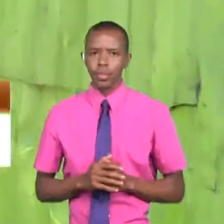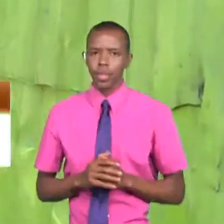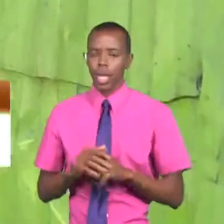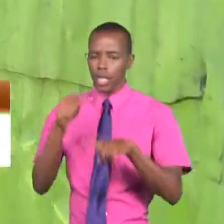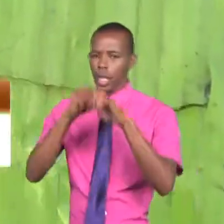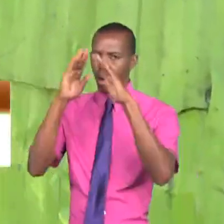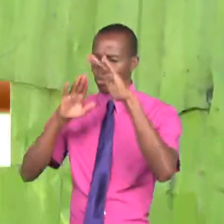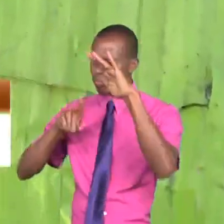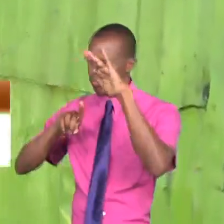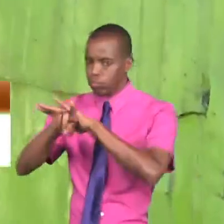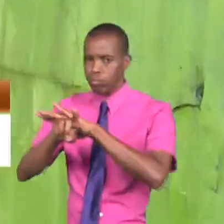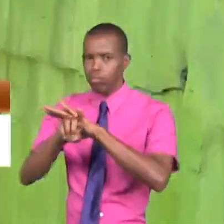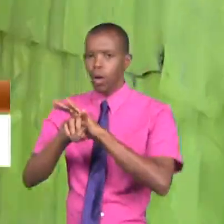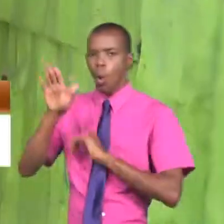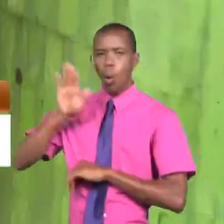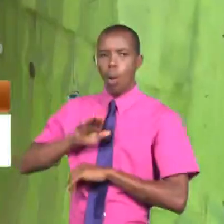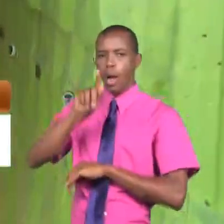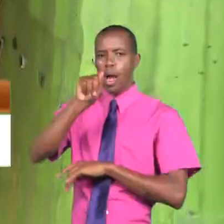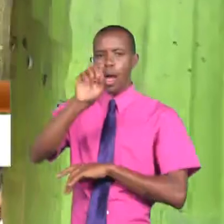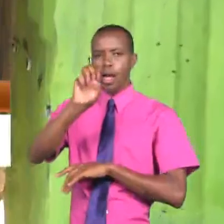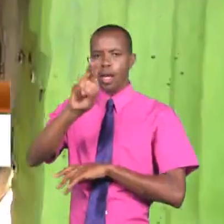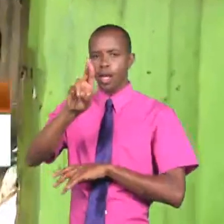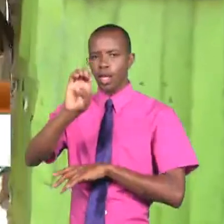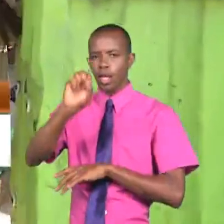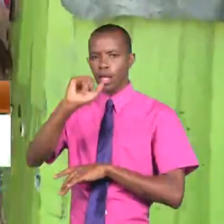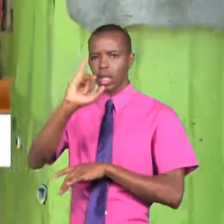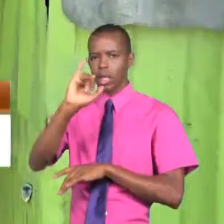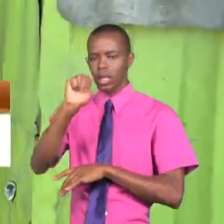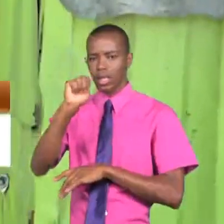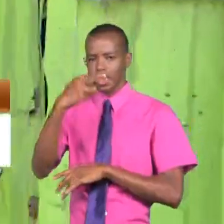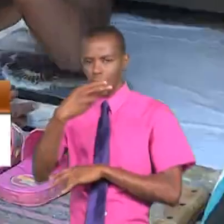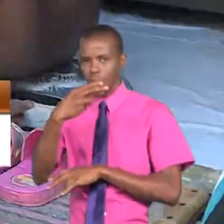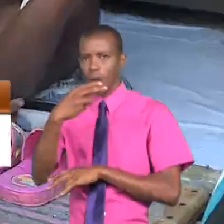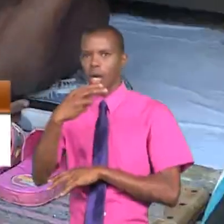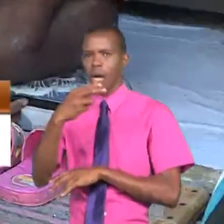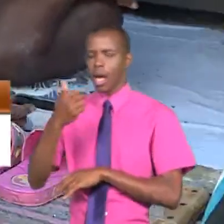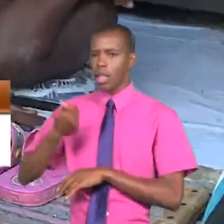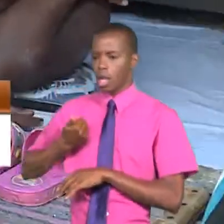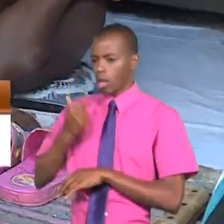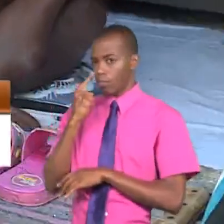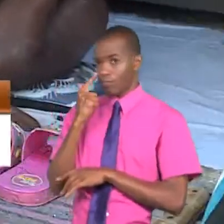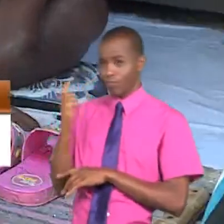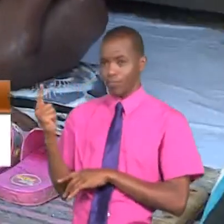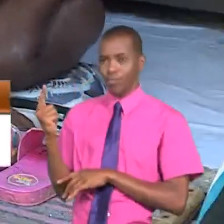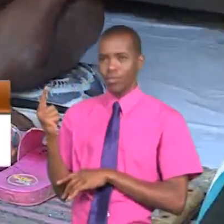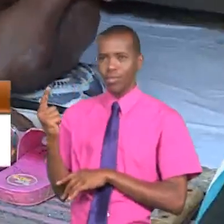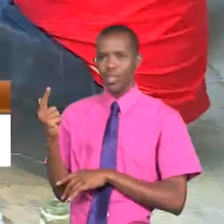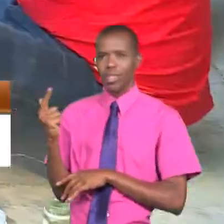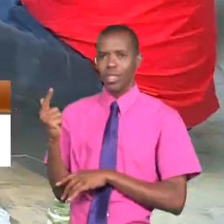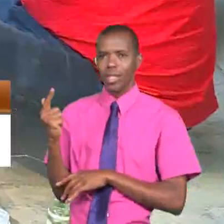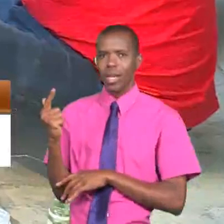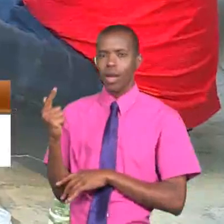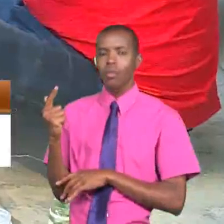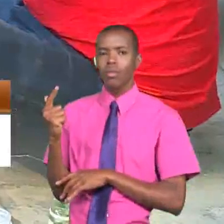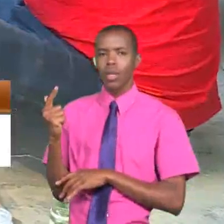Tulipoingia nyumbani kwa Teresia, tulikaribishwa na kimya na huzuni ya aina yake kutoka kwa wasichana hawa ambao kidogo waliweza